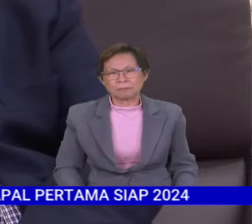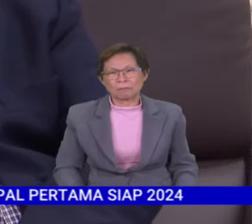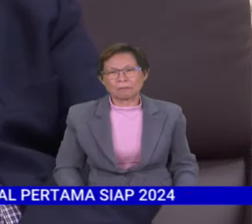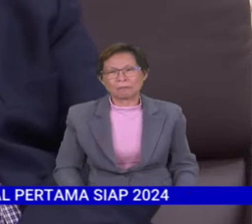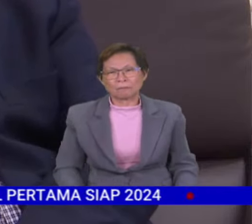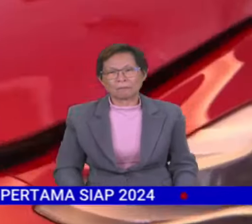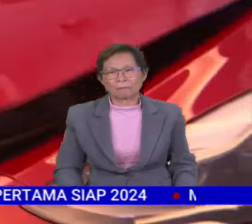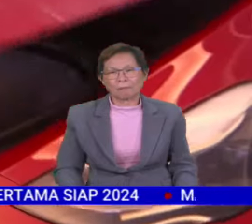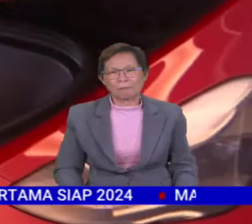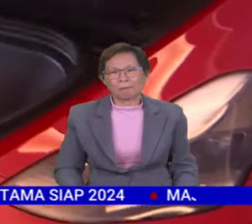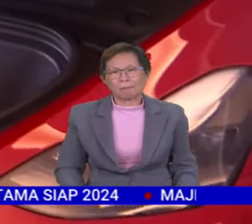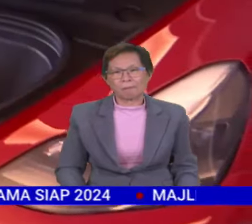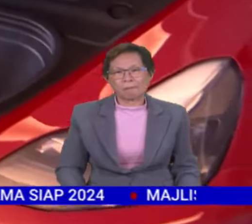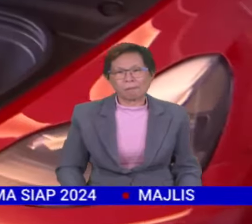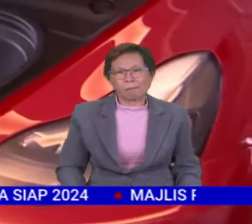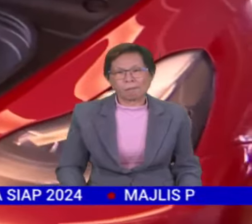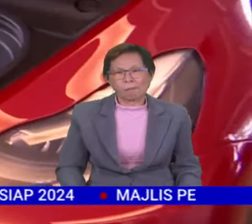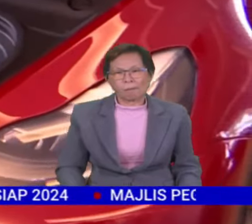industri.